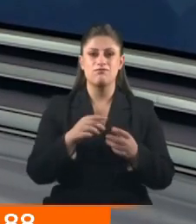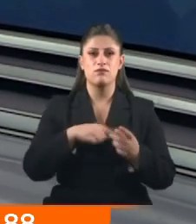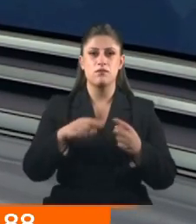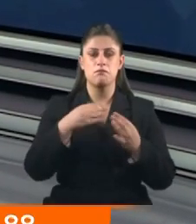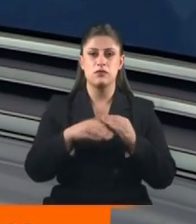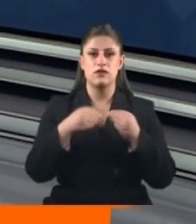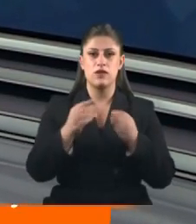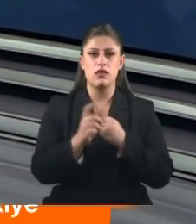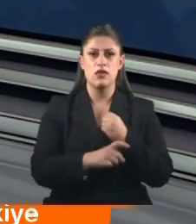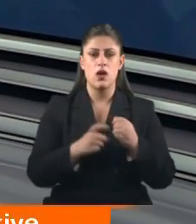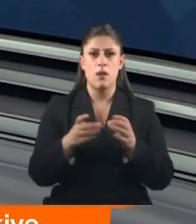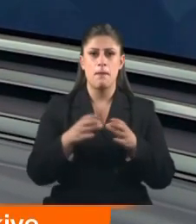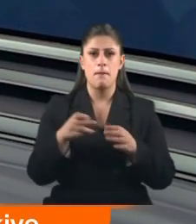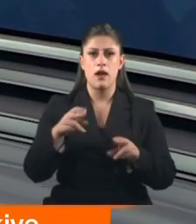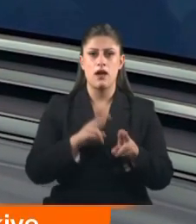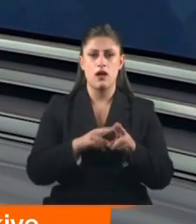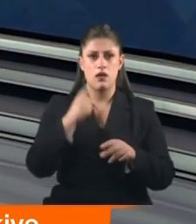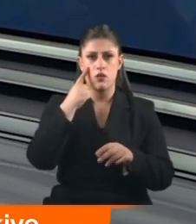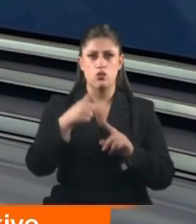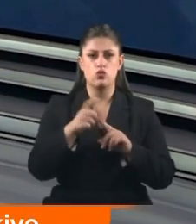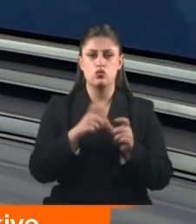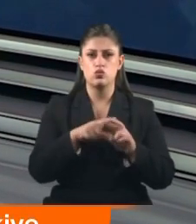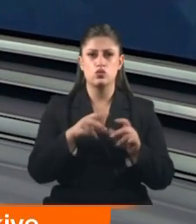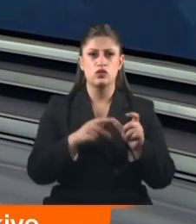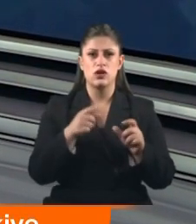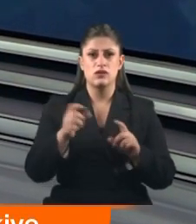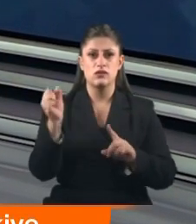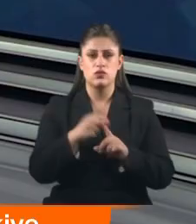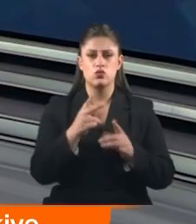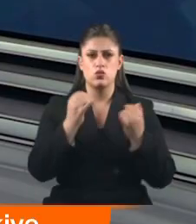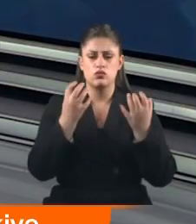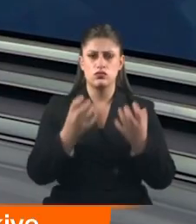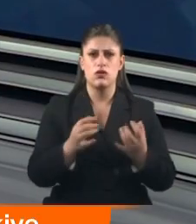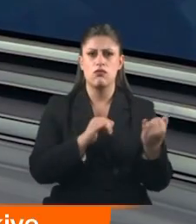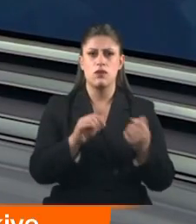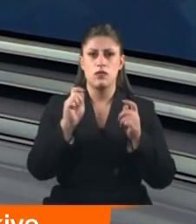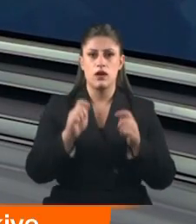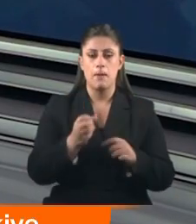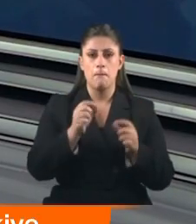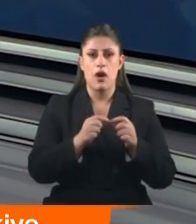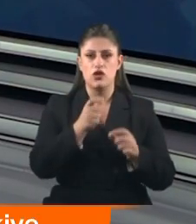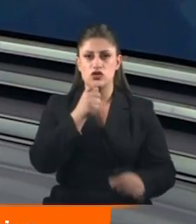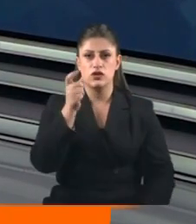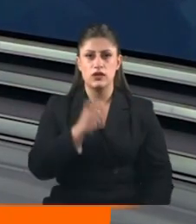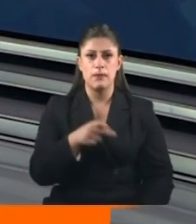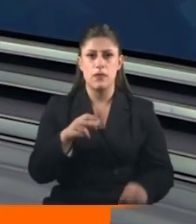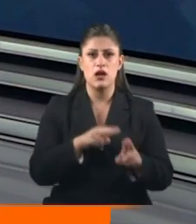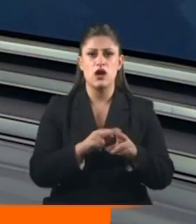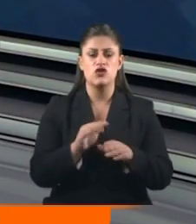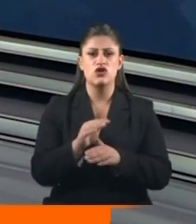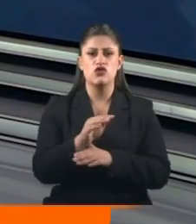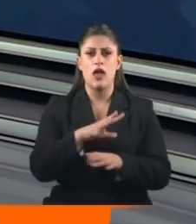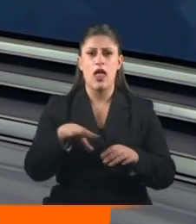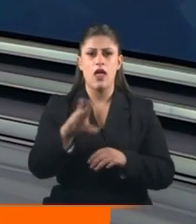PKK tarafından TUSAŞ'a yapılan alçak saldırıya da çok sert tepki gösterdi. Bahçeli, PKK yaşayan her